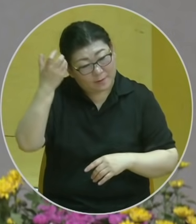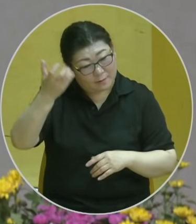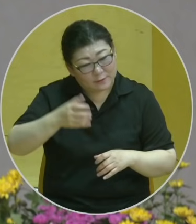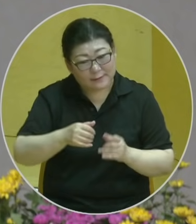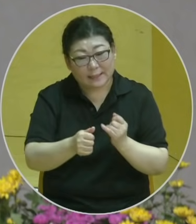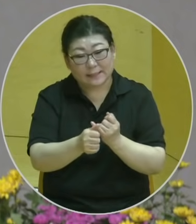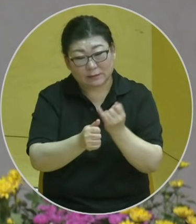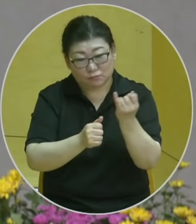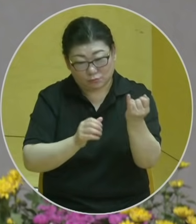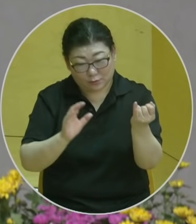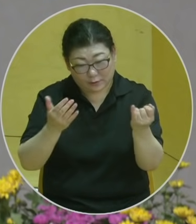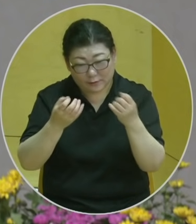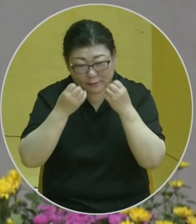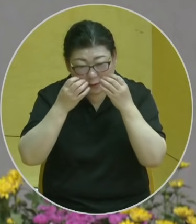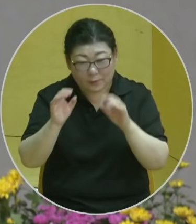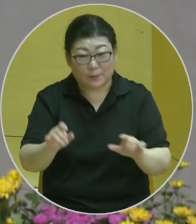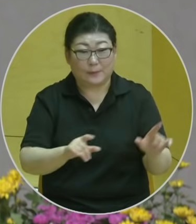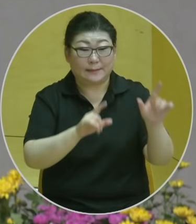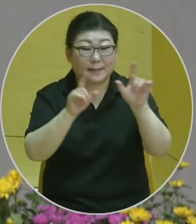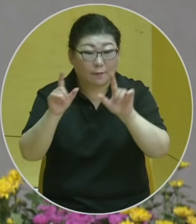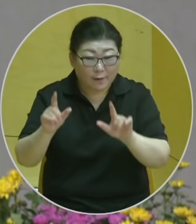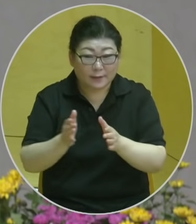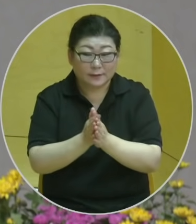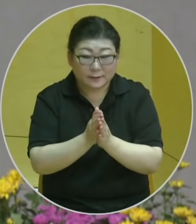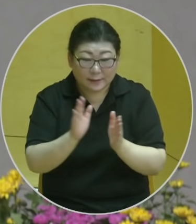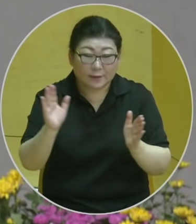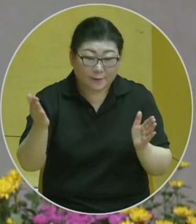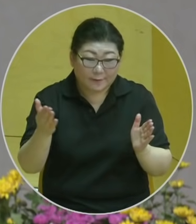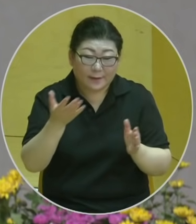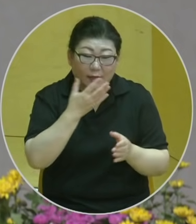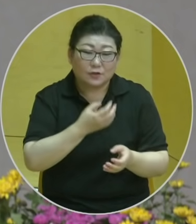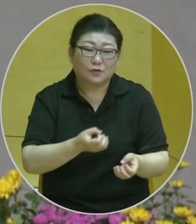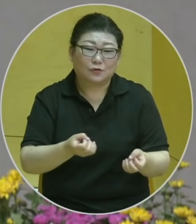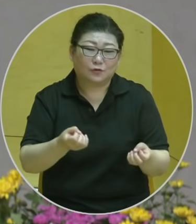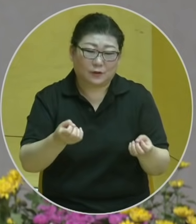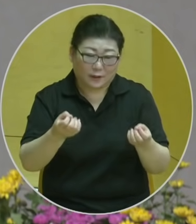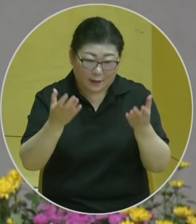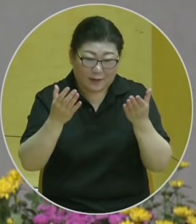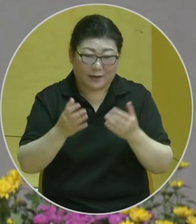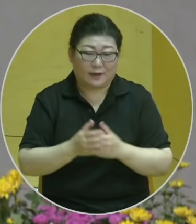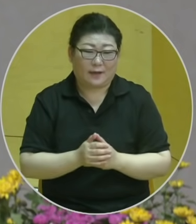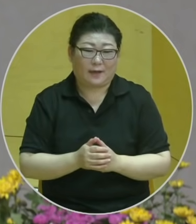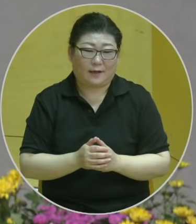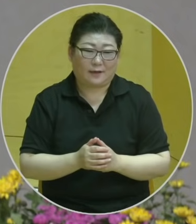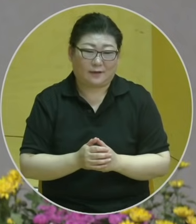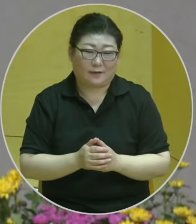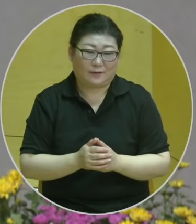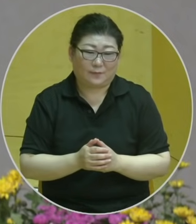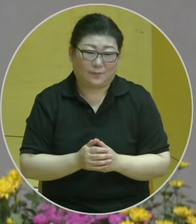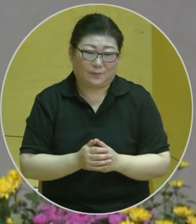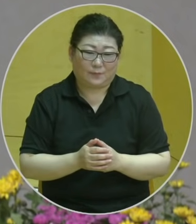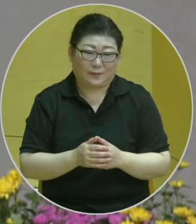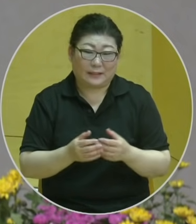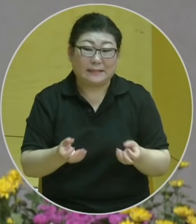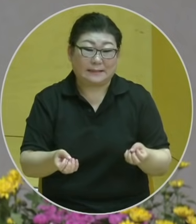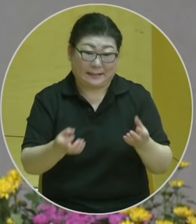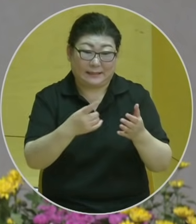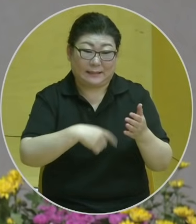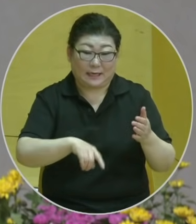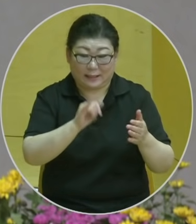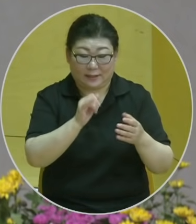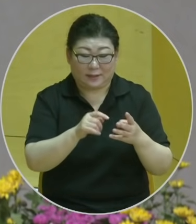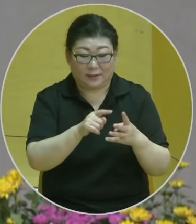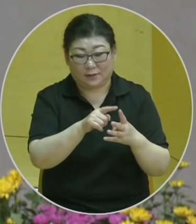새로운 생활, 새로운 삶이 이제 시작된다는 그 축가와 축복의 개념이 바로 이 잔치 속에 들어있다는